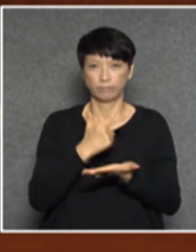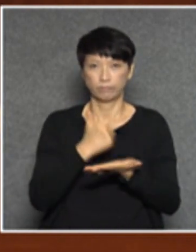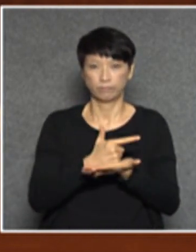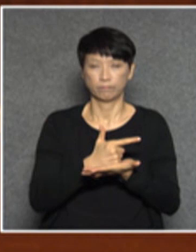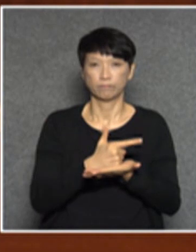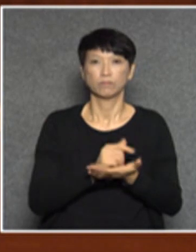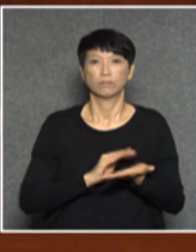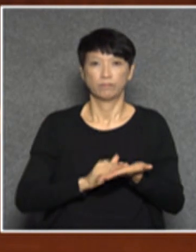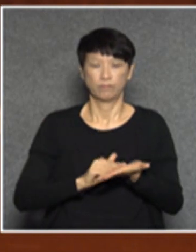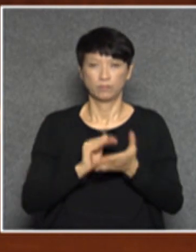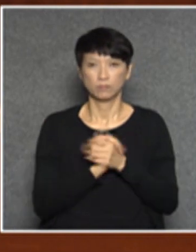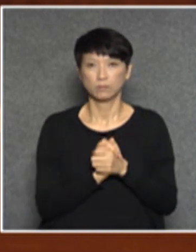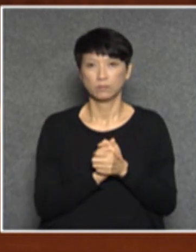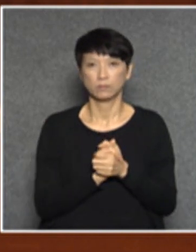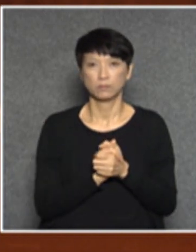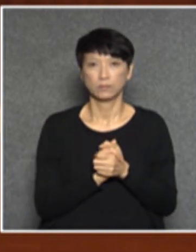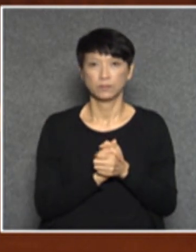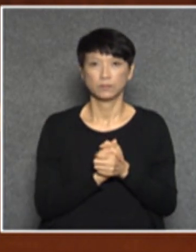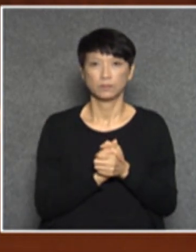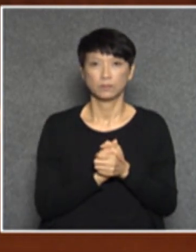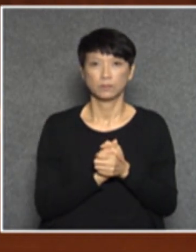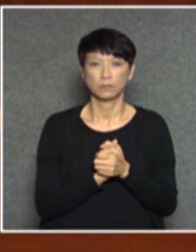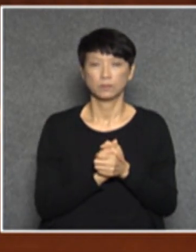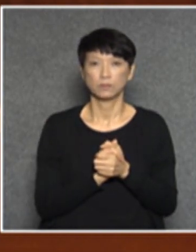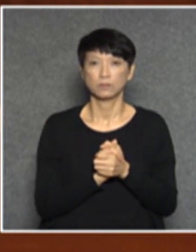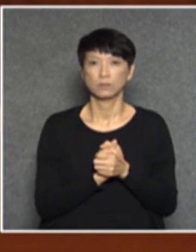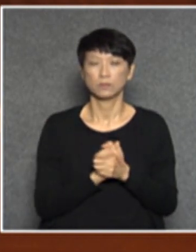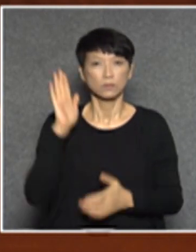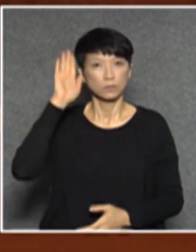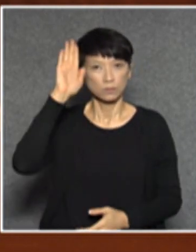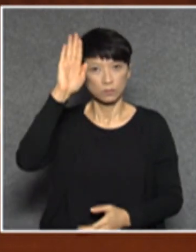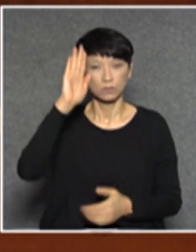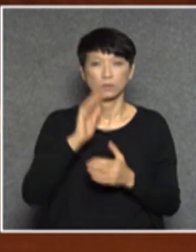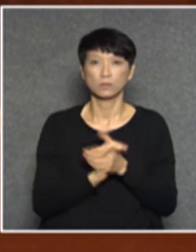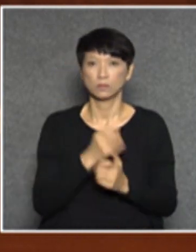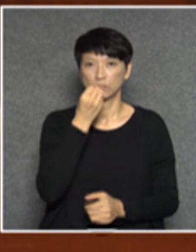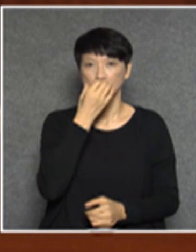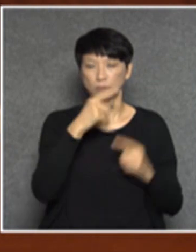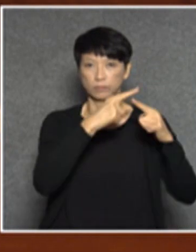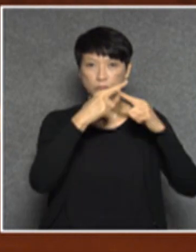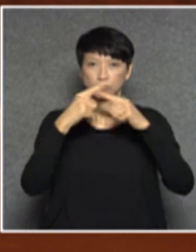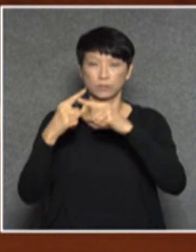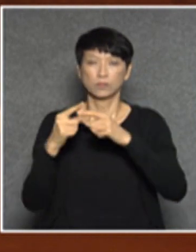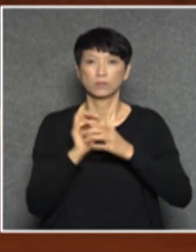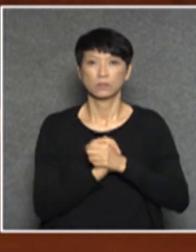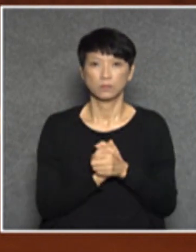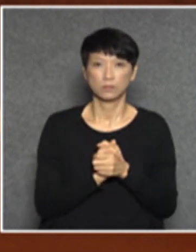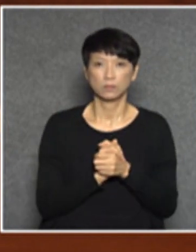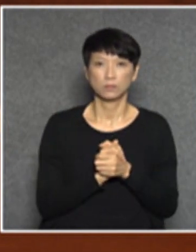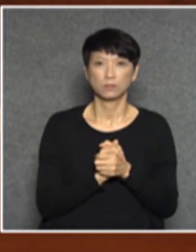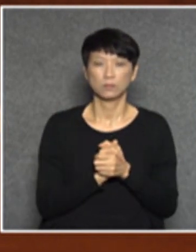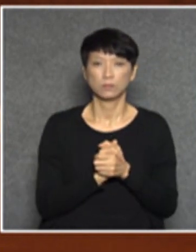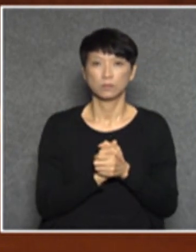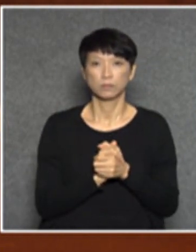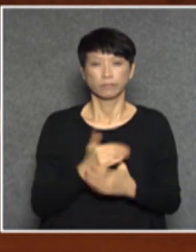面。我哋一方面咧係希望香港市民咧能夠有公德